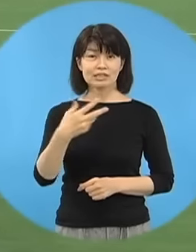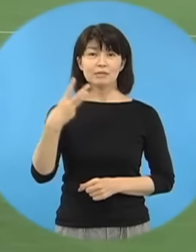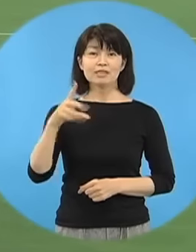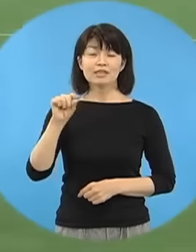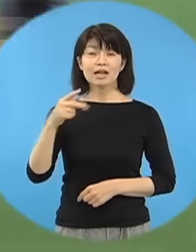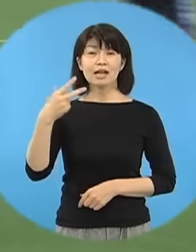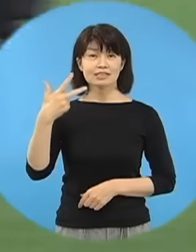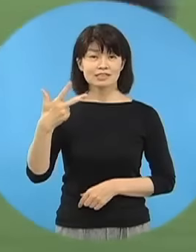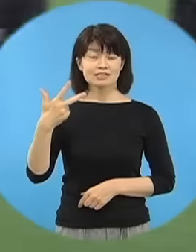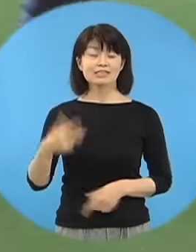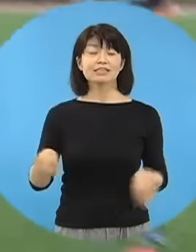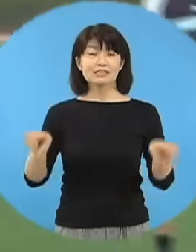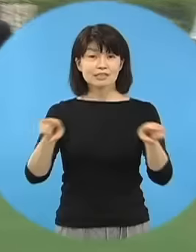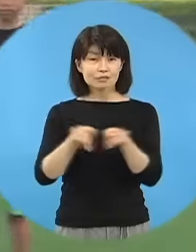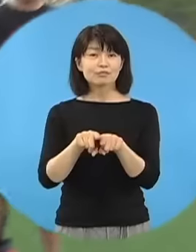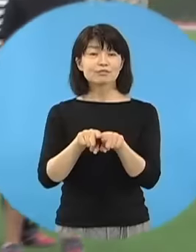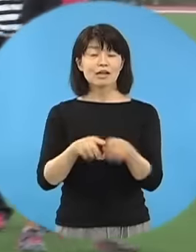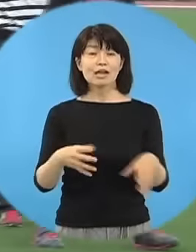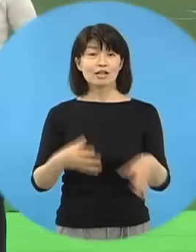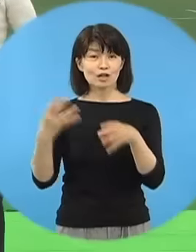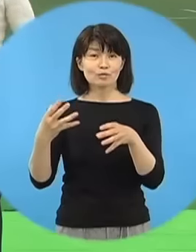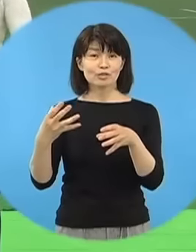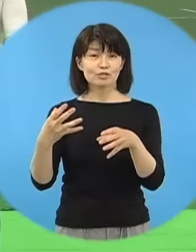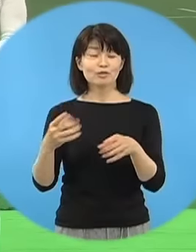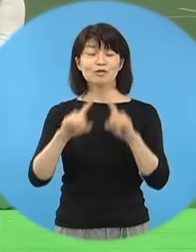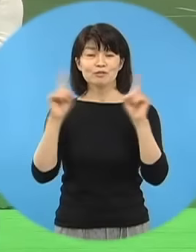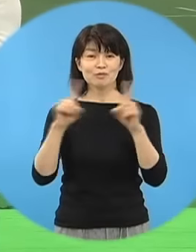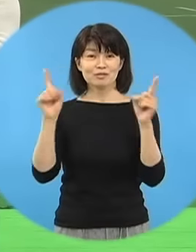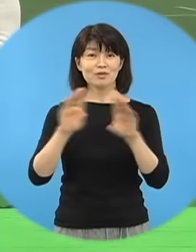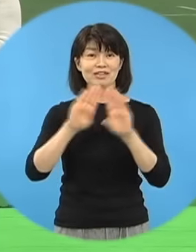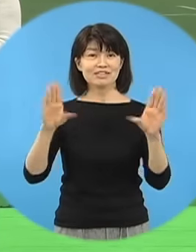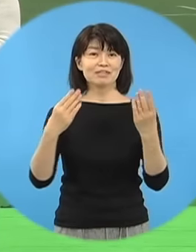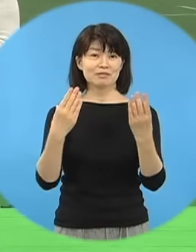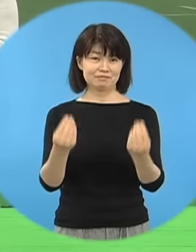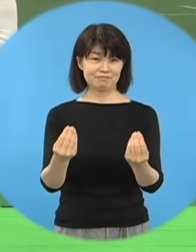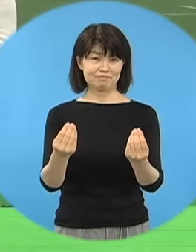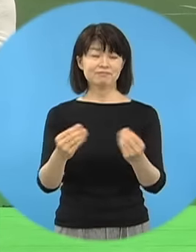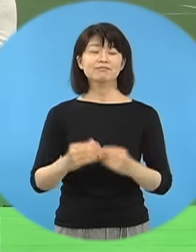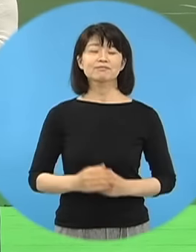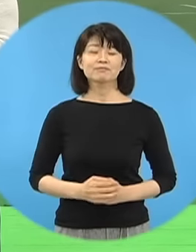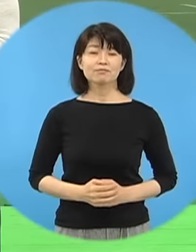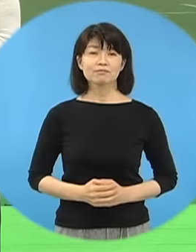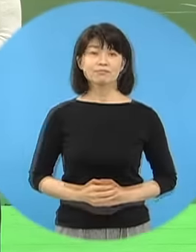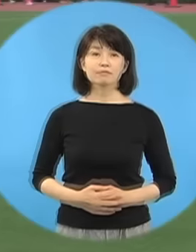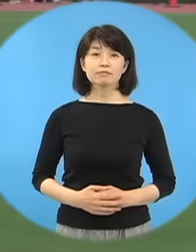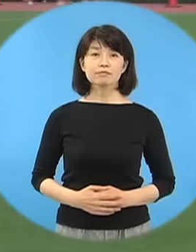三鷹市の合同でラグビーのスペシャルイベントを開催しまし